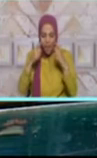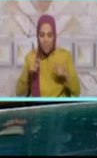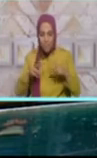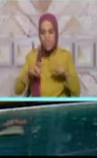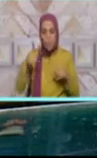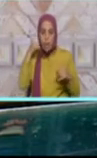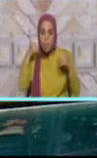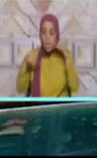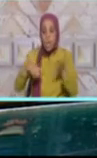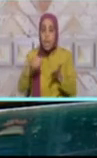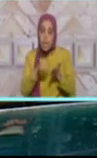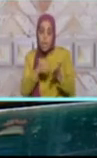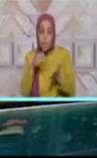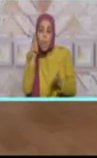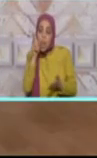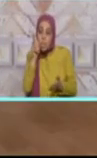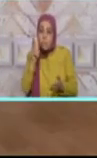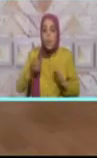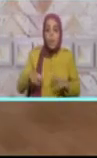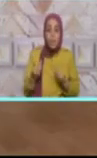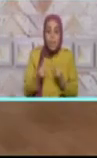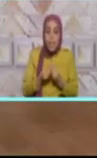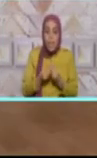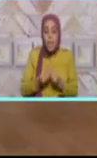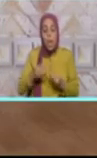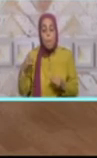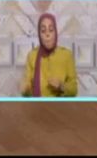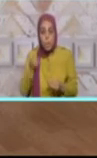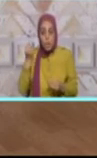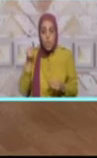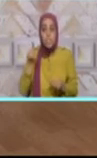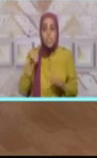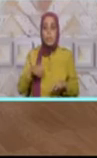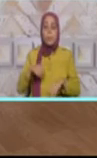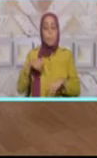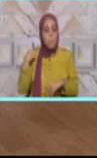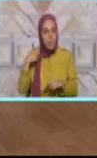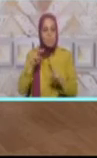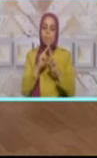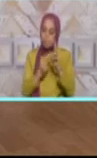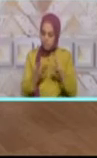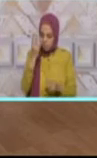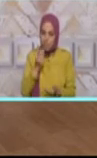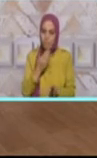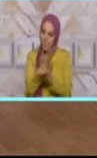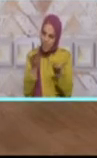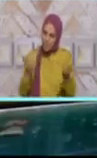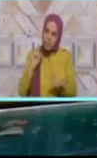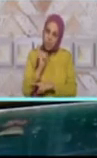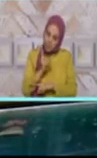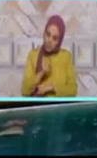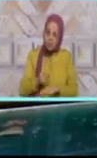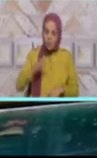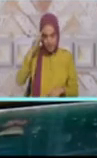الاتصال الهاتفي مع الكاتب الصحفي الأستاذ عبد اللطيف وهبة، المتخصص في متابعة شؤون مجلس الوزراء. أستاذ عبد اللطيف مساء الخير. مساء النور يا